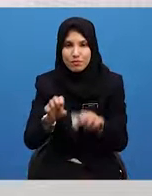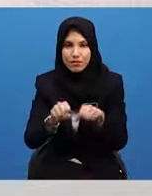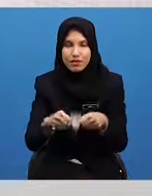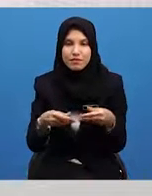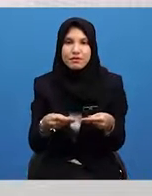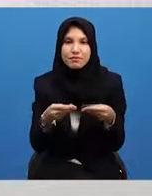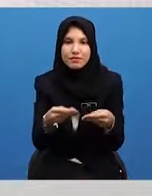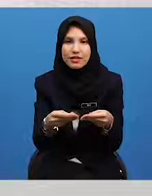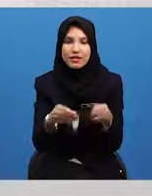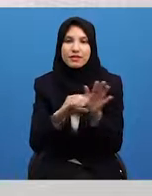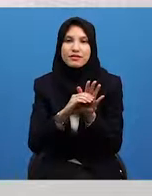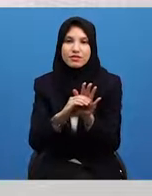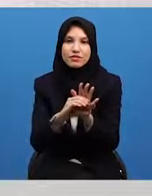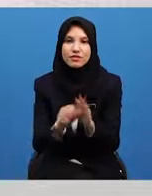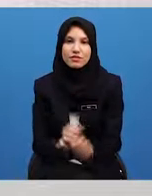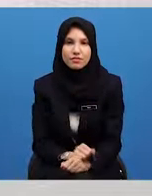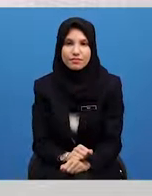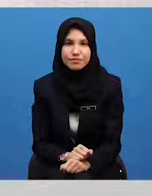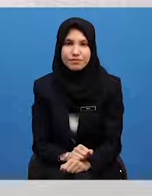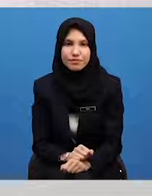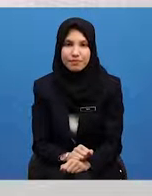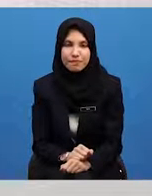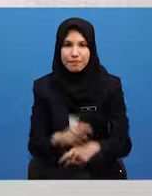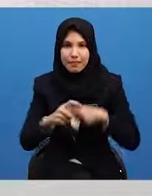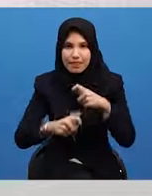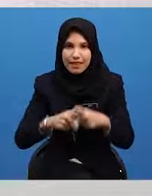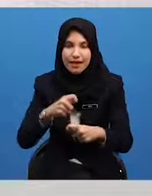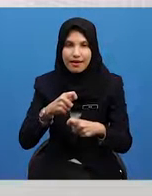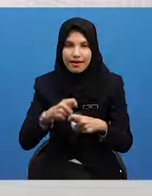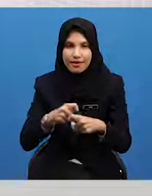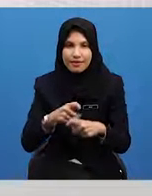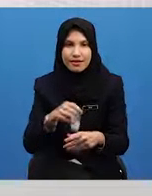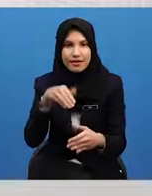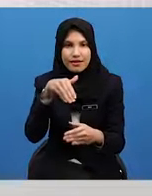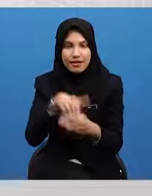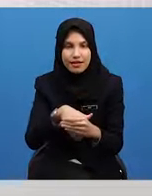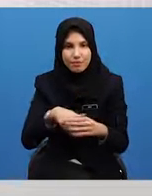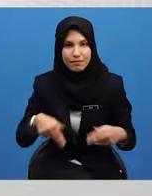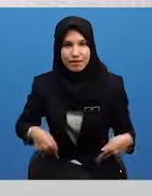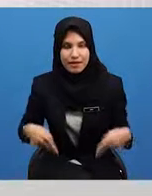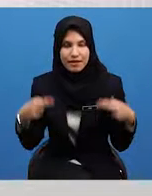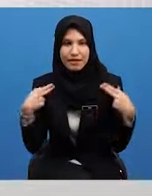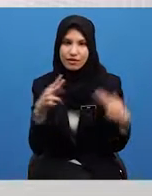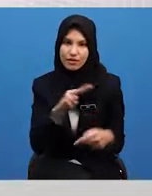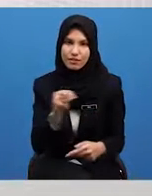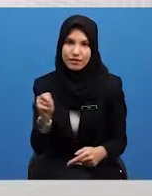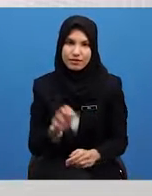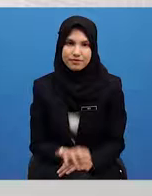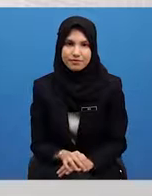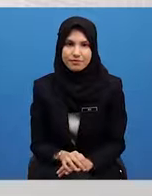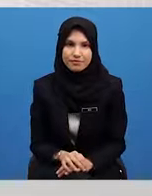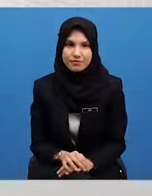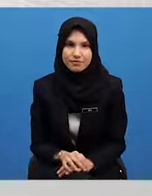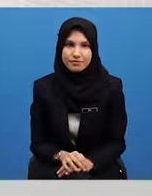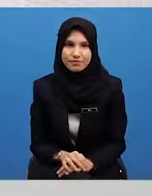boleh memberikan contoh aplikasi takal dalam kehidupan.